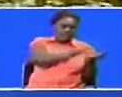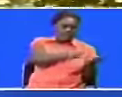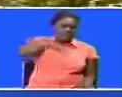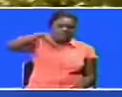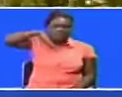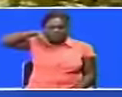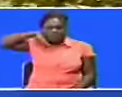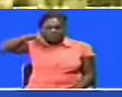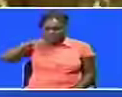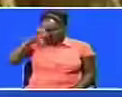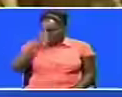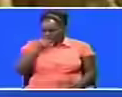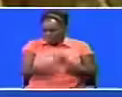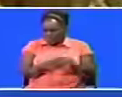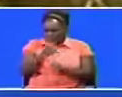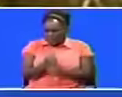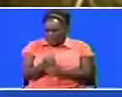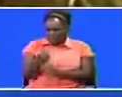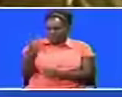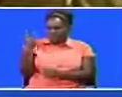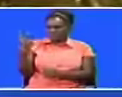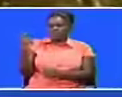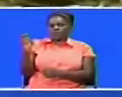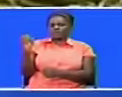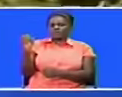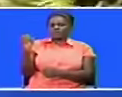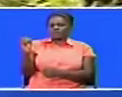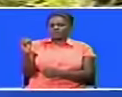kwa zaidi ya miaka 25 hapa Othaya.